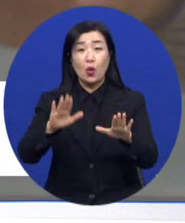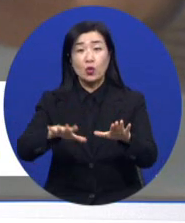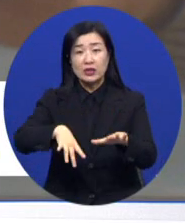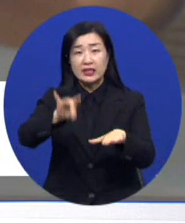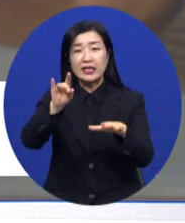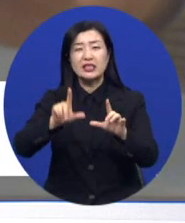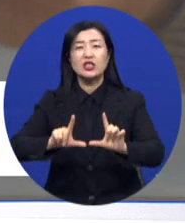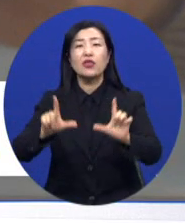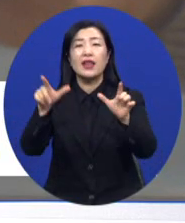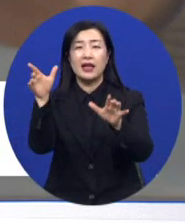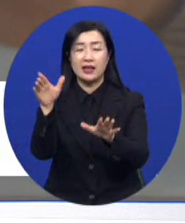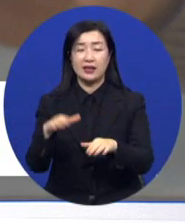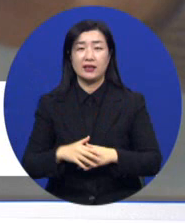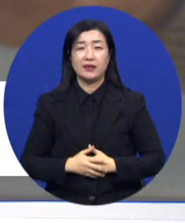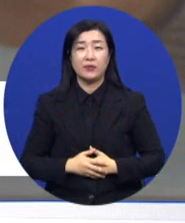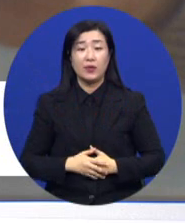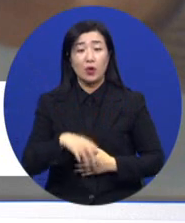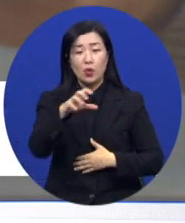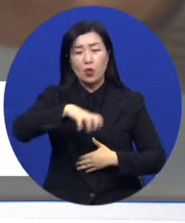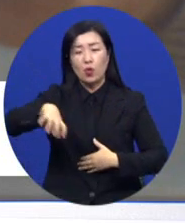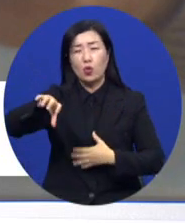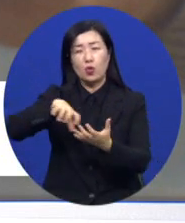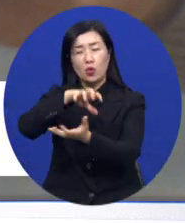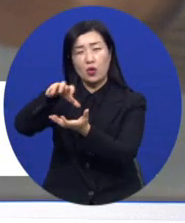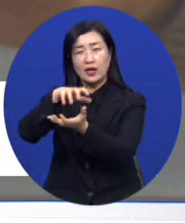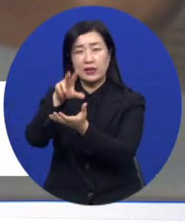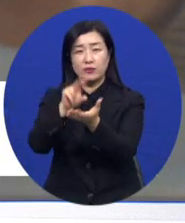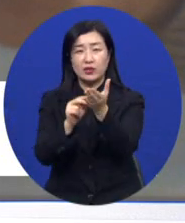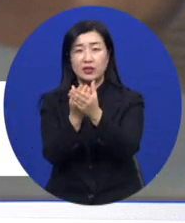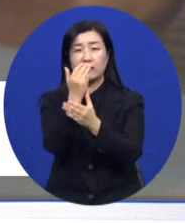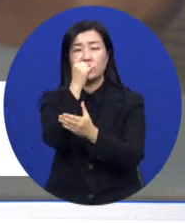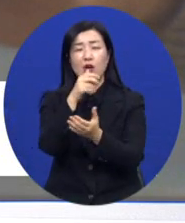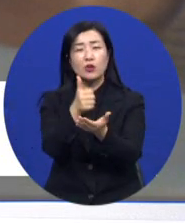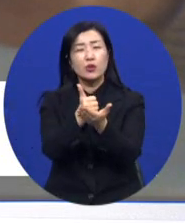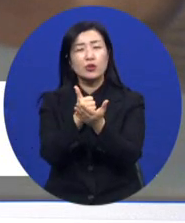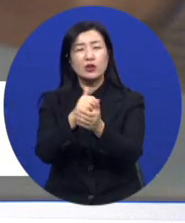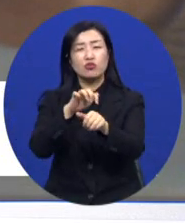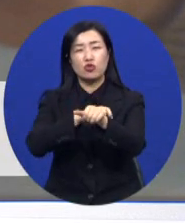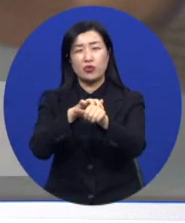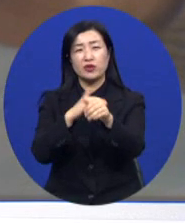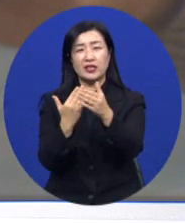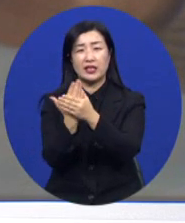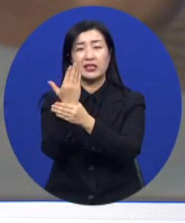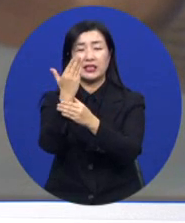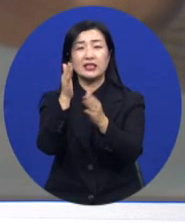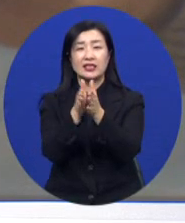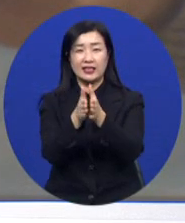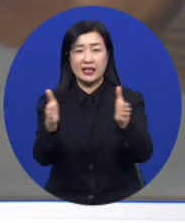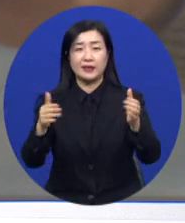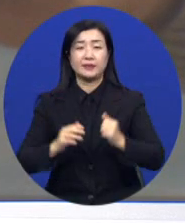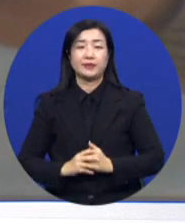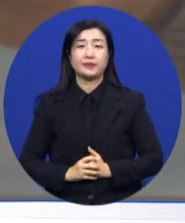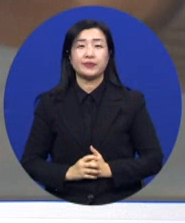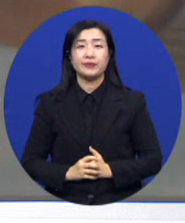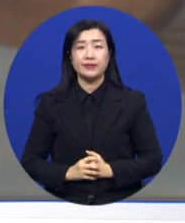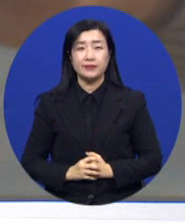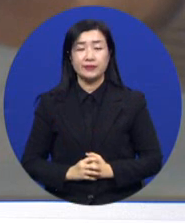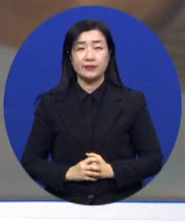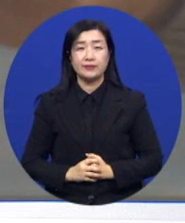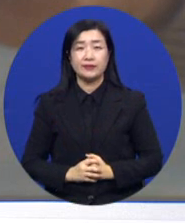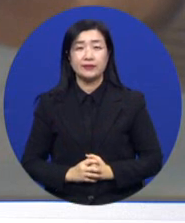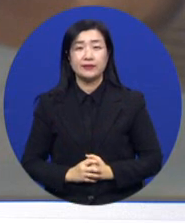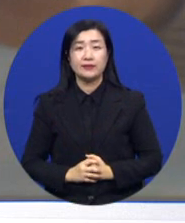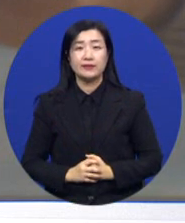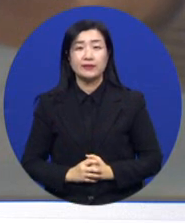시행 첫 날이었는데 곳곳에서 혼란이 빚어지면서 이용객들이 불편을 겪었다고 합니다 박해진 기자의 보도입니다